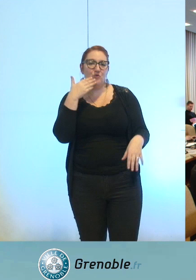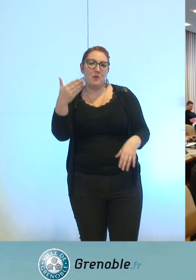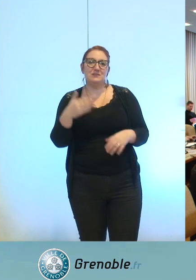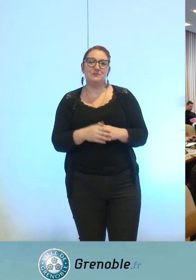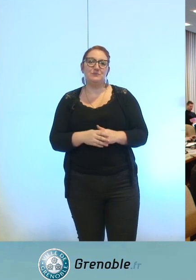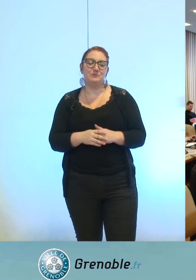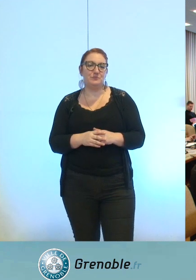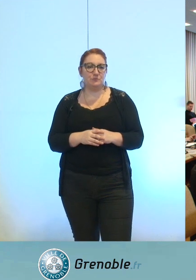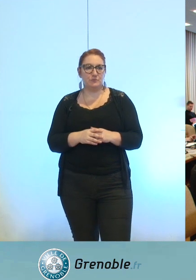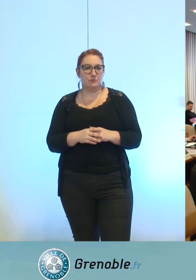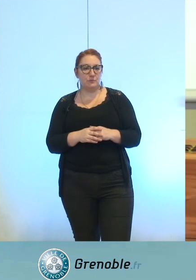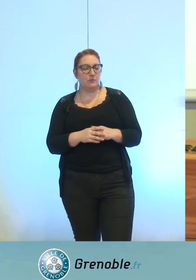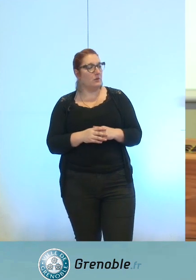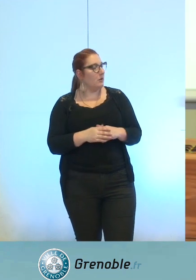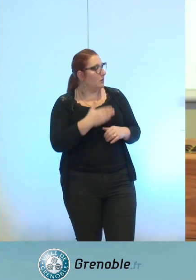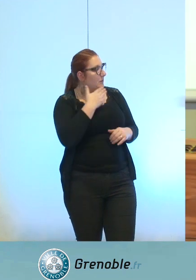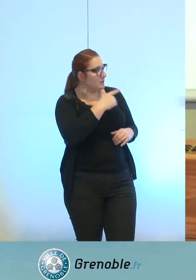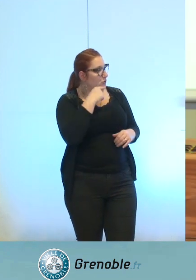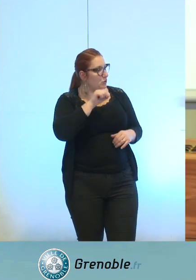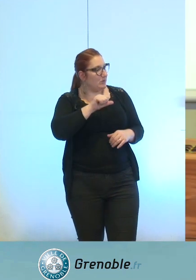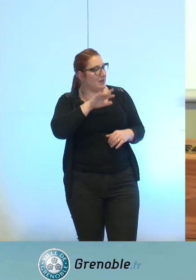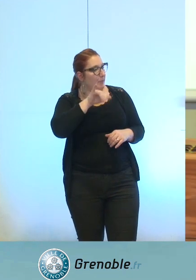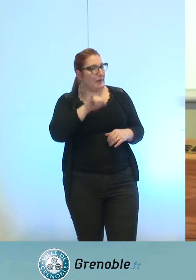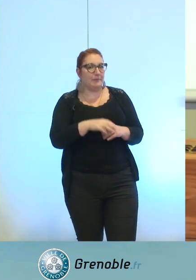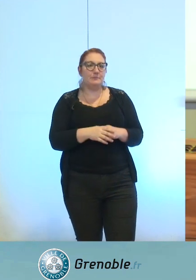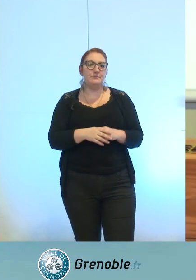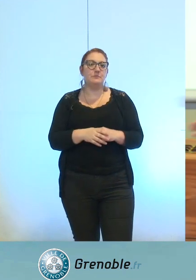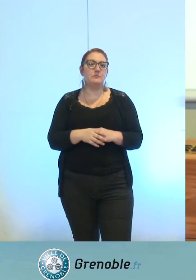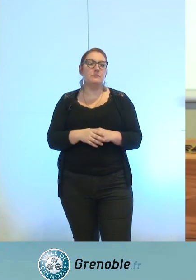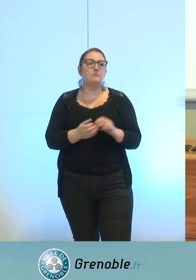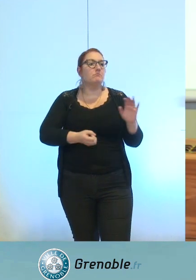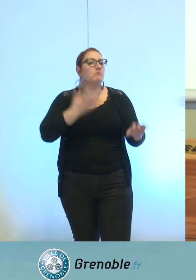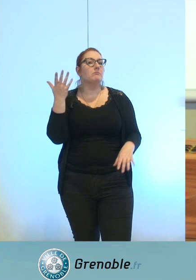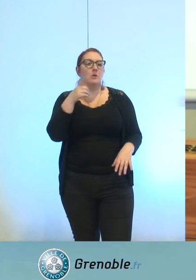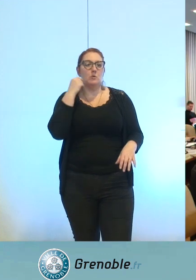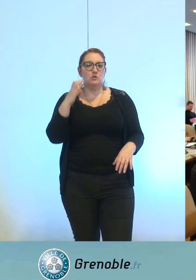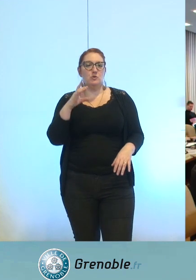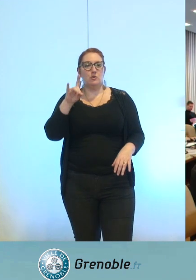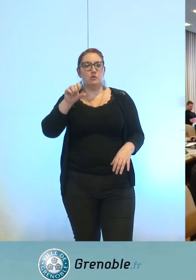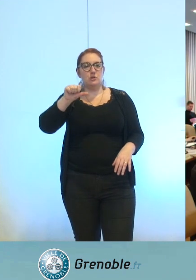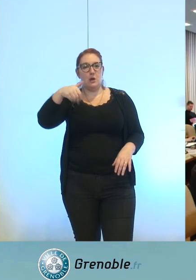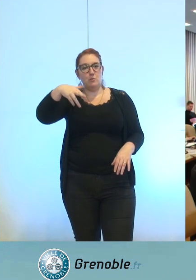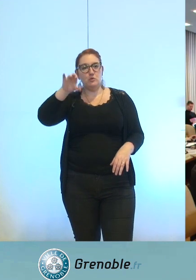remercie je vous remercie monsieur Sabri des prise de parole monsieur